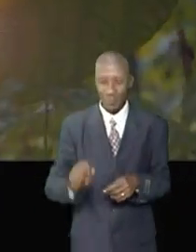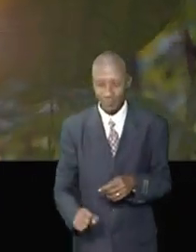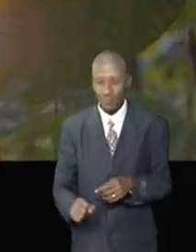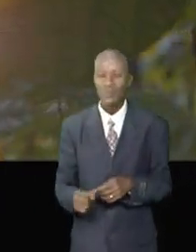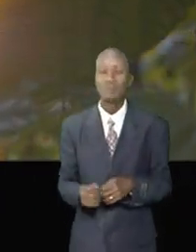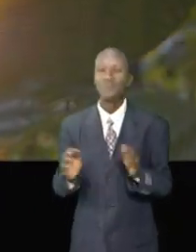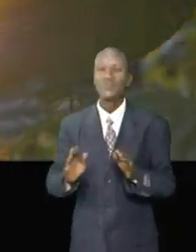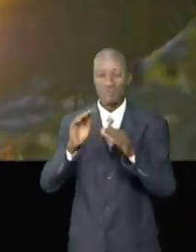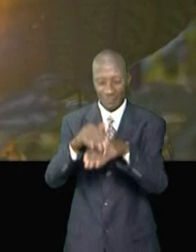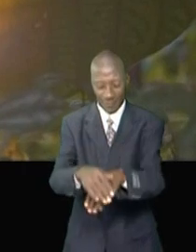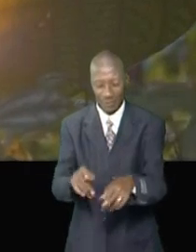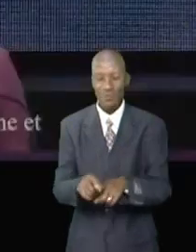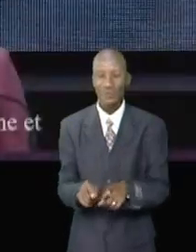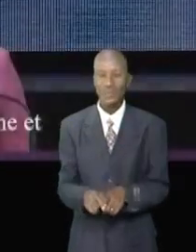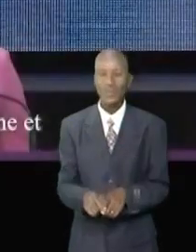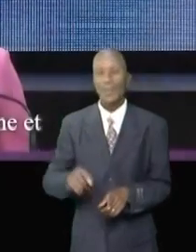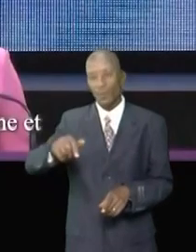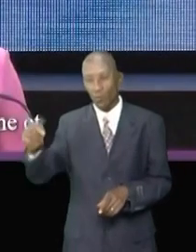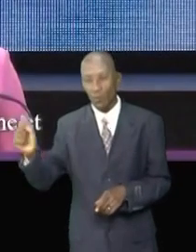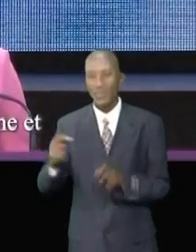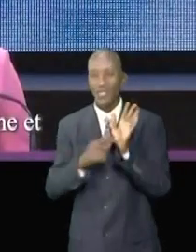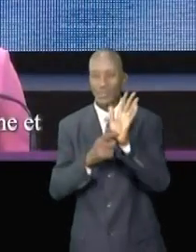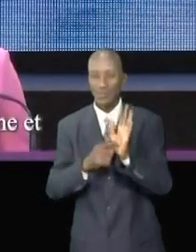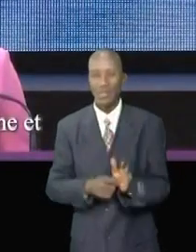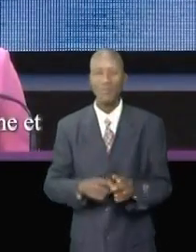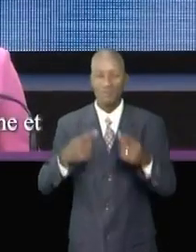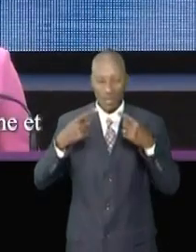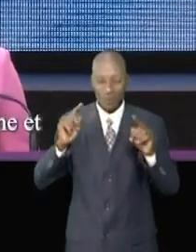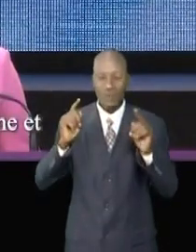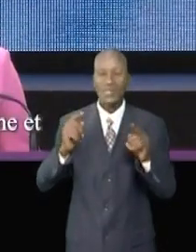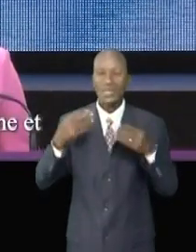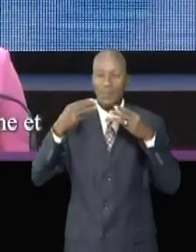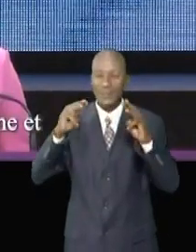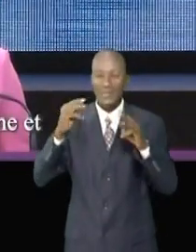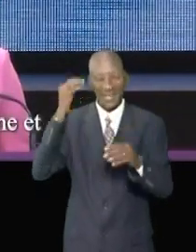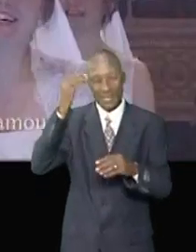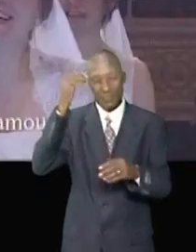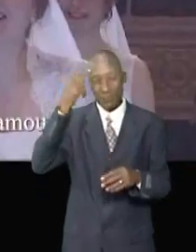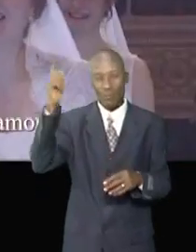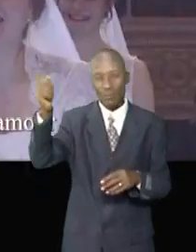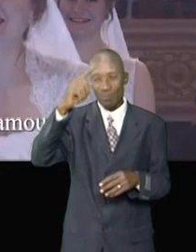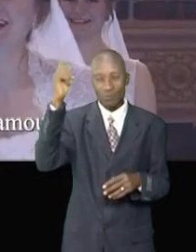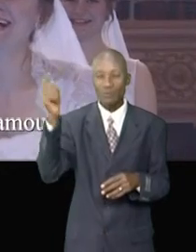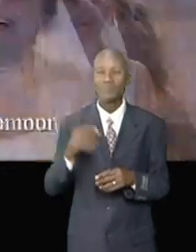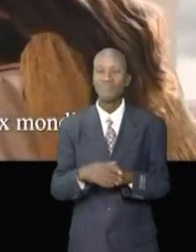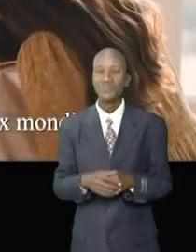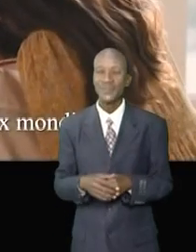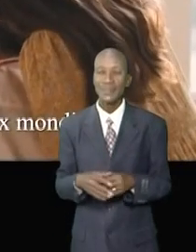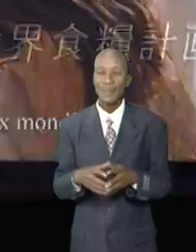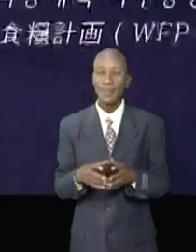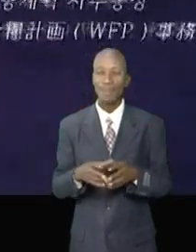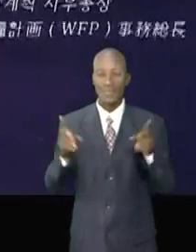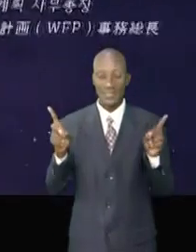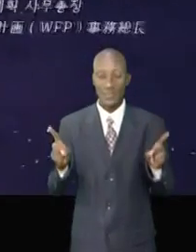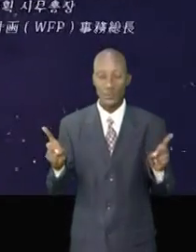universelle, transmettra aussi son message de l'espoir à l'humanité. Un message qui sera précédé par les discours des